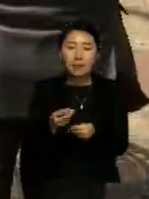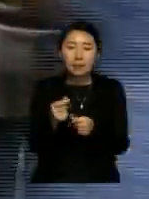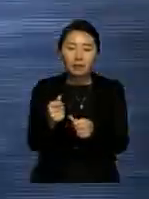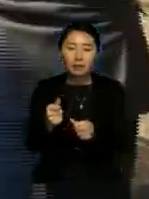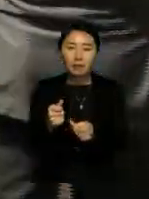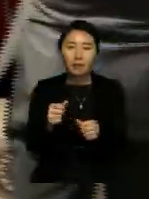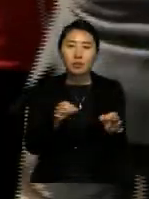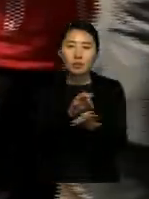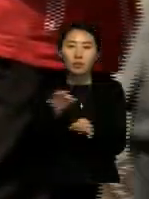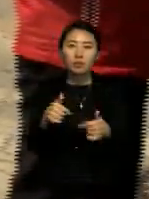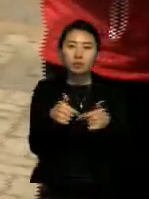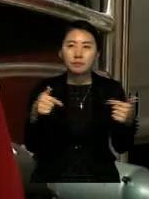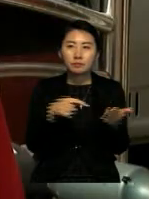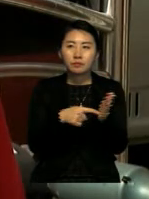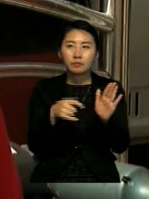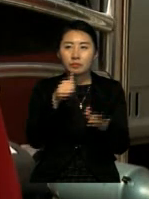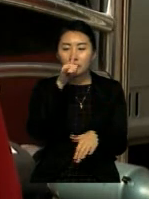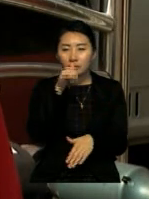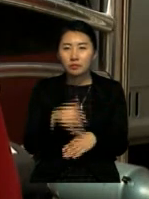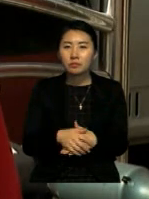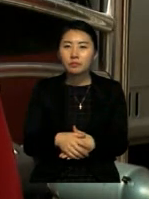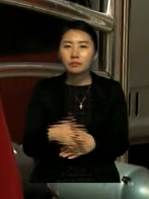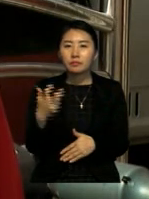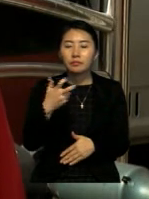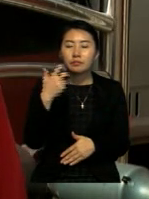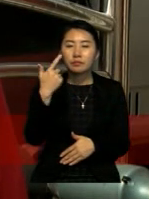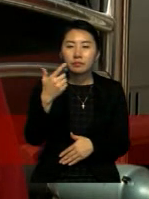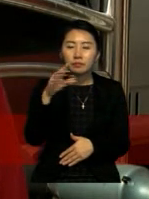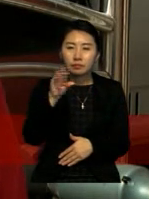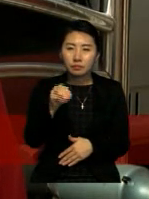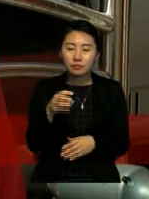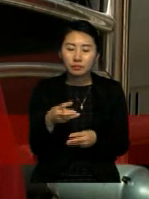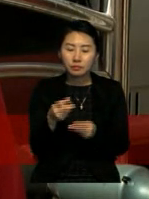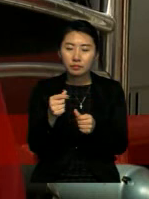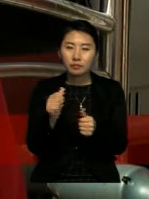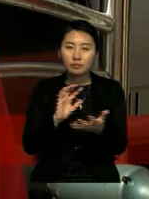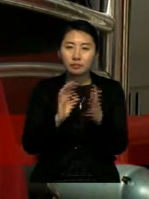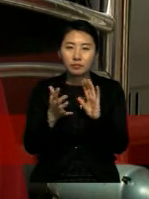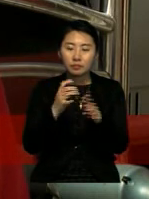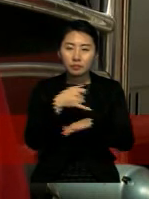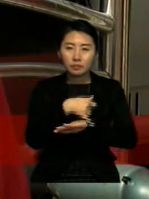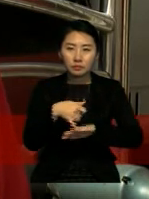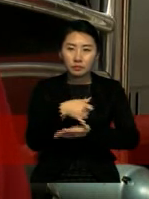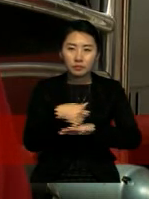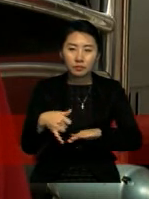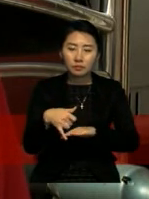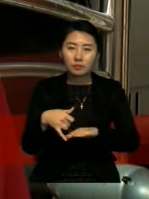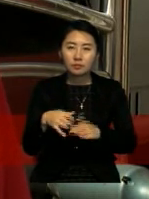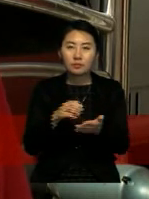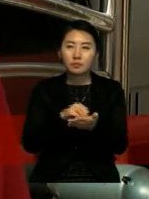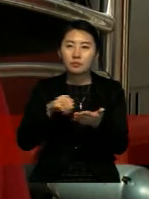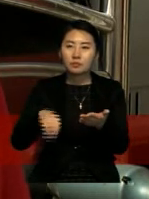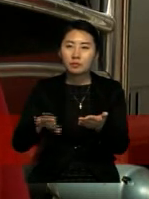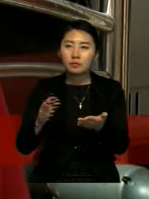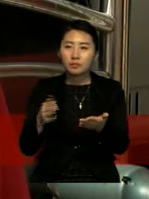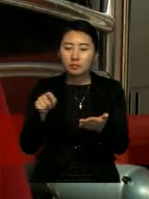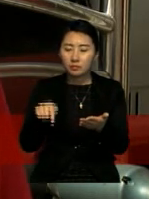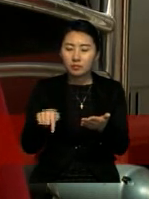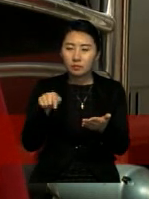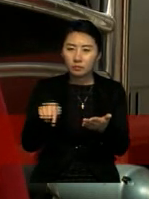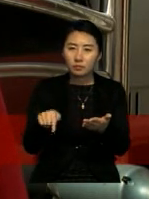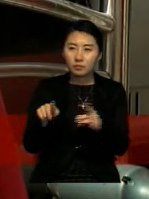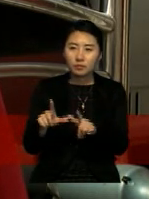경제를 살리겠다고 공약합니다. 76만 평은 월드 디자인 시티 면적에서 제외되었습니다. 이